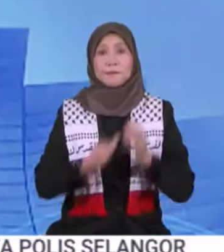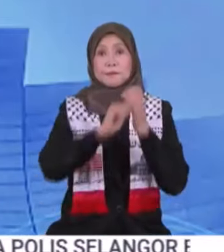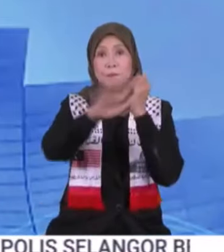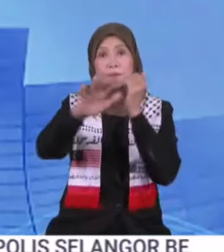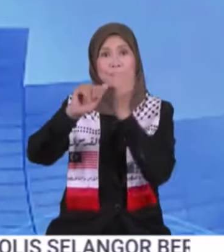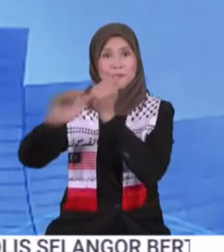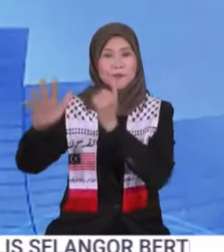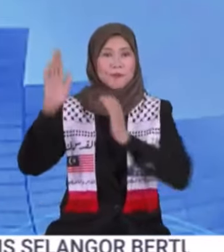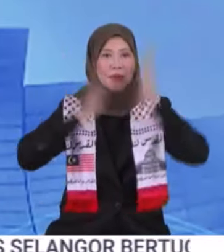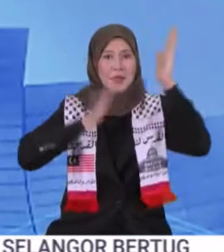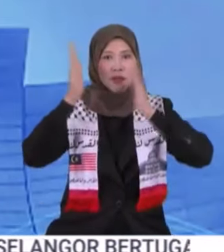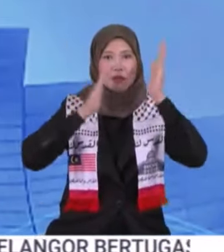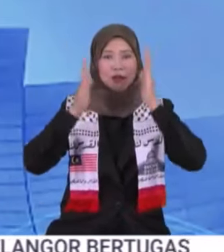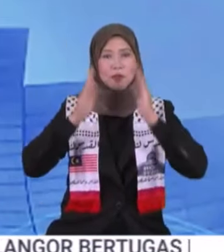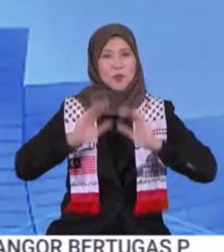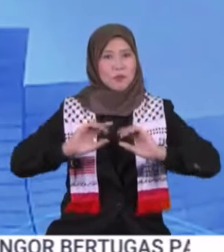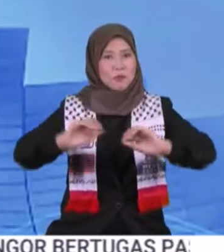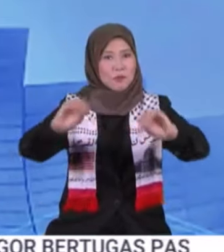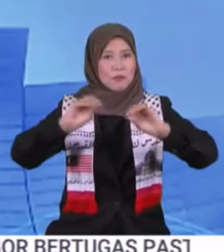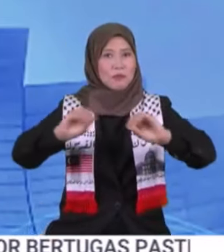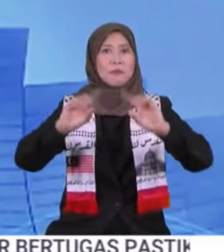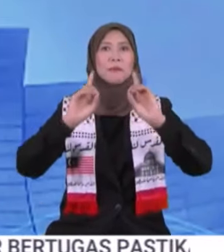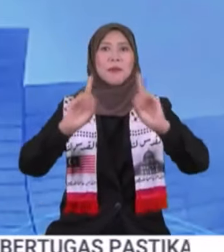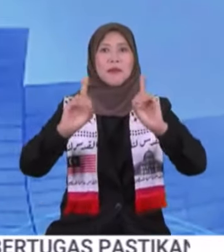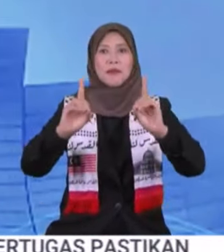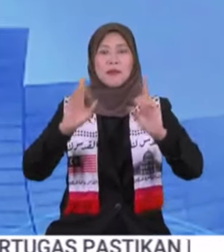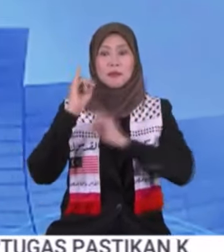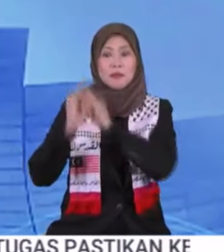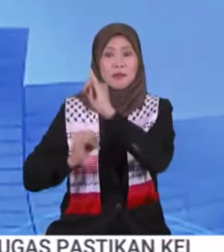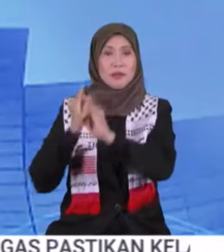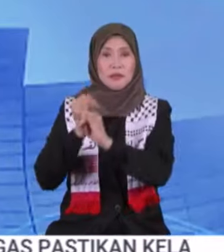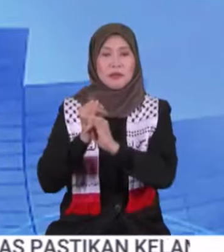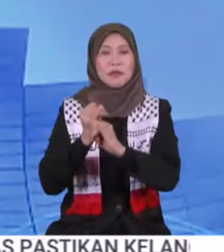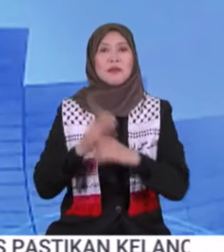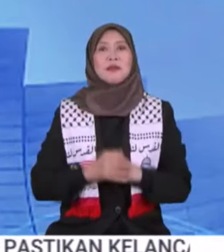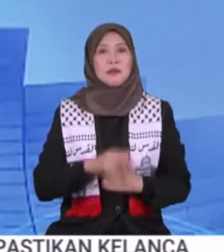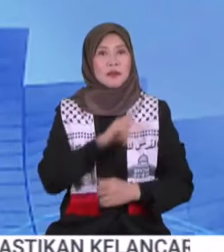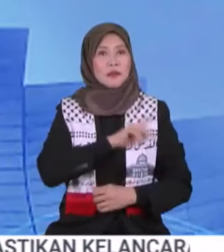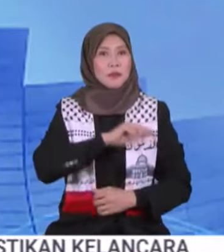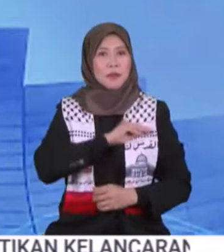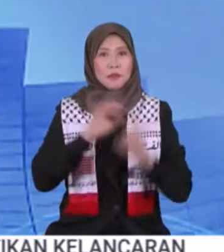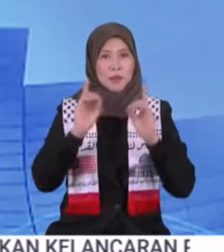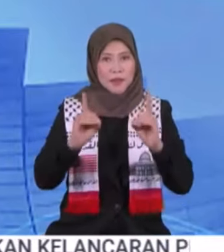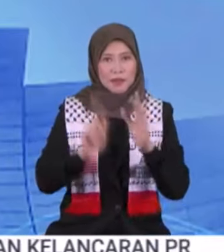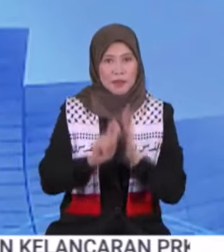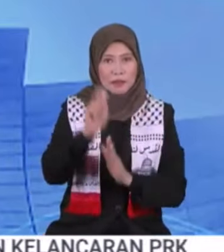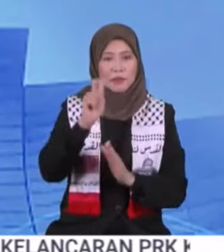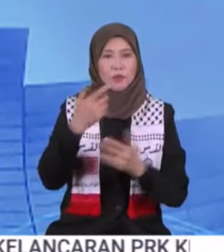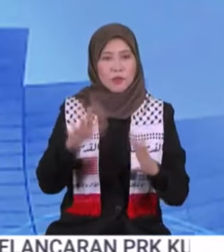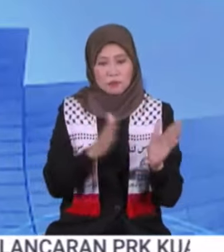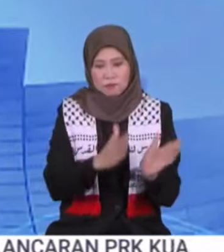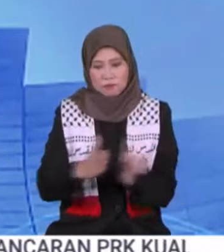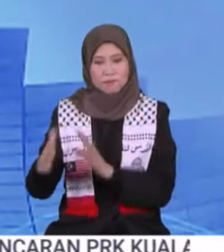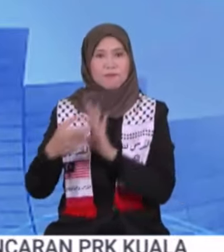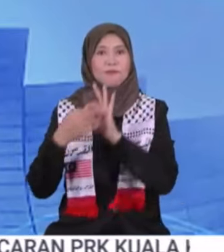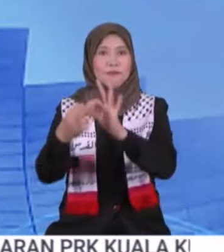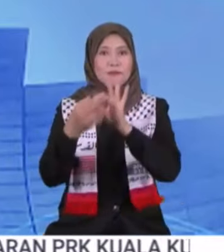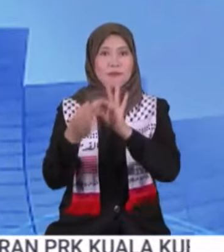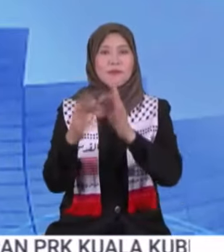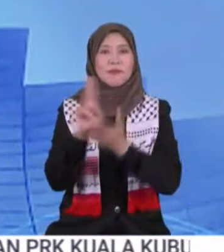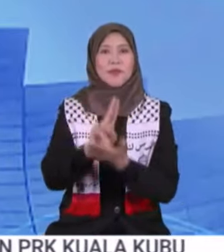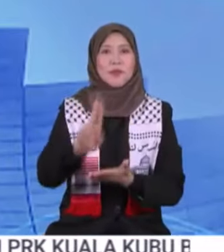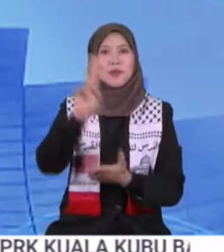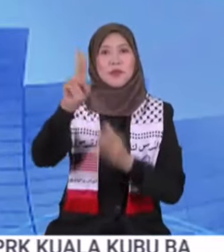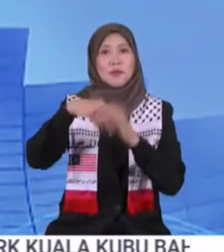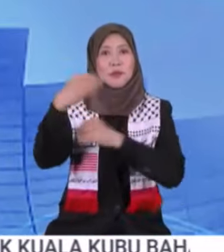mempromosi Malaysia sebagai hub pendidikan tinggi antarabangsa. Ke arah itu, Kementerian Pendidikan Tinggi merangka beberapa kerjasama dengan